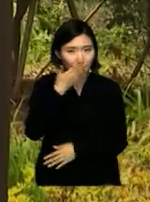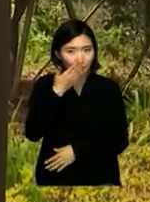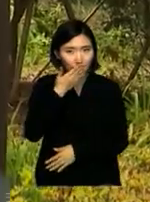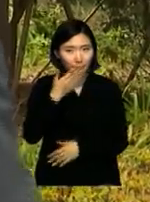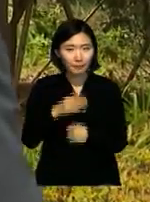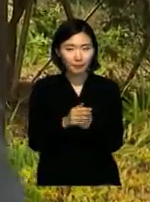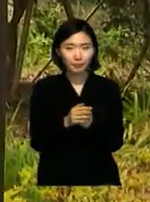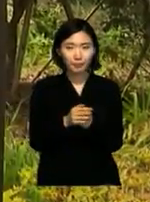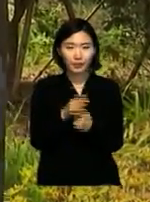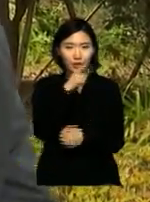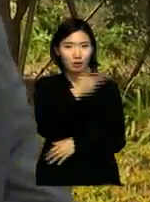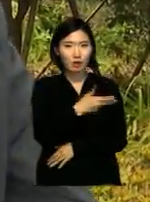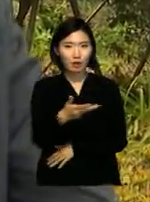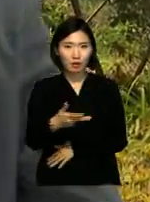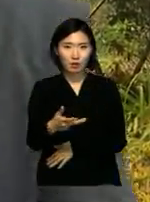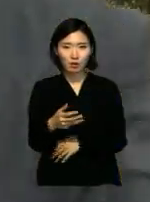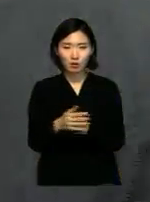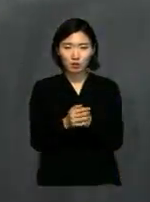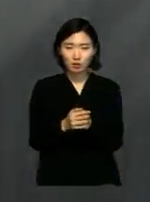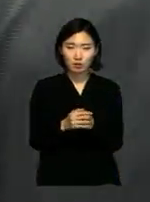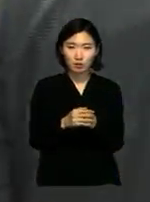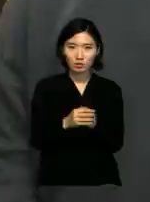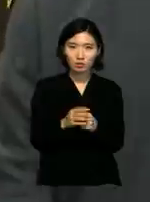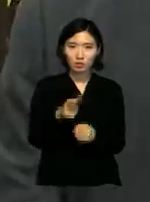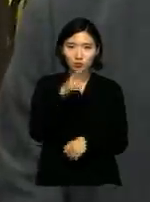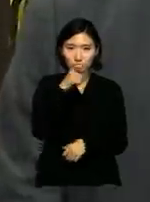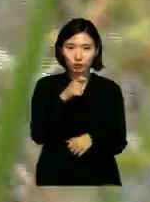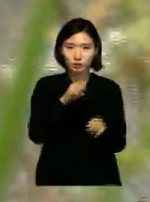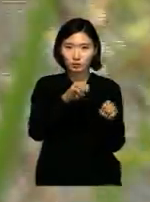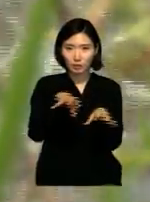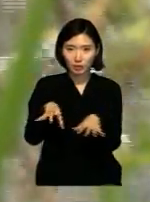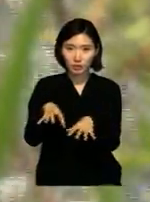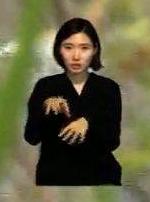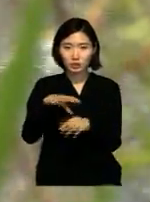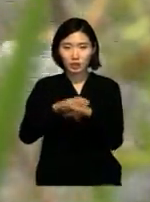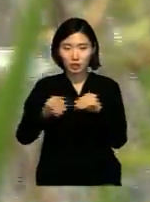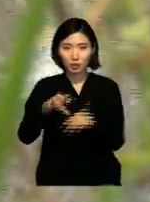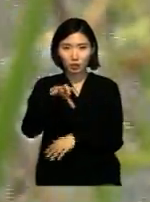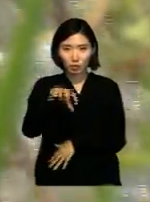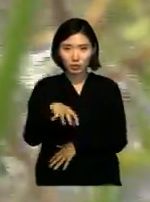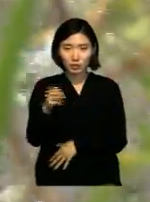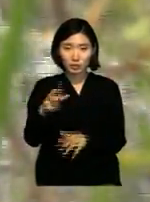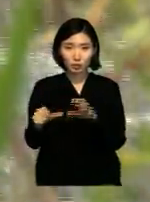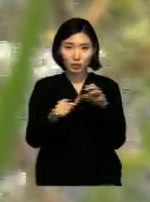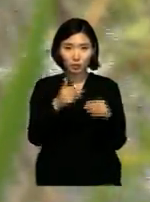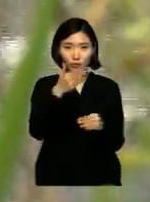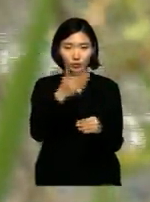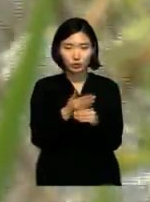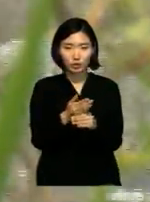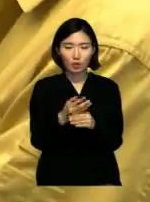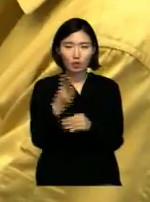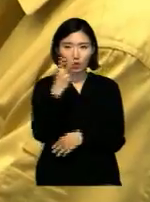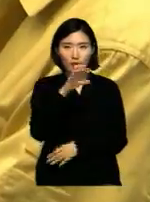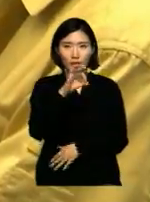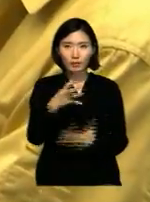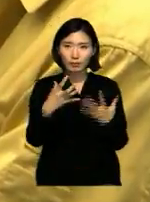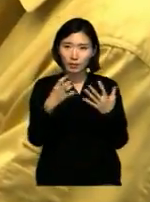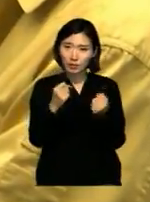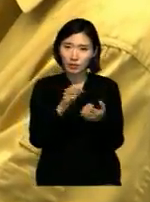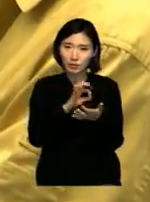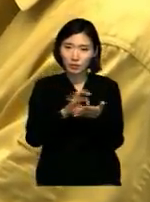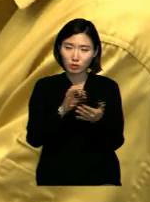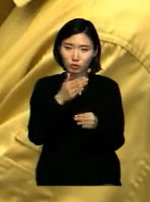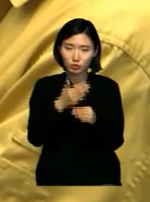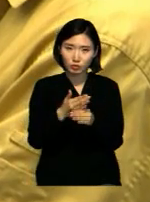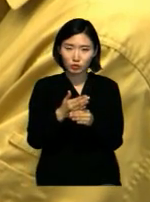물은 하수처리장에서 정수한 물을 재사용하고 있습니다. 시의원들은 관리비가 많이 들어가는 게 아닌지